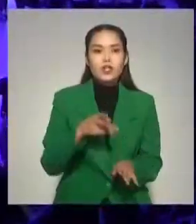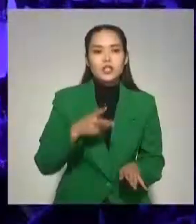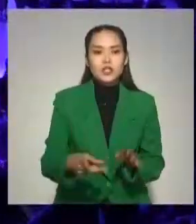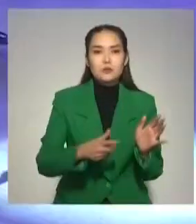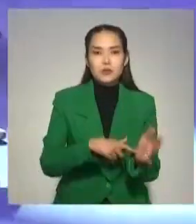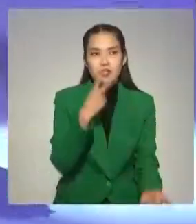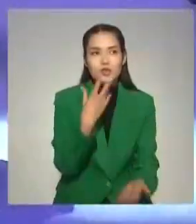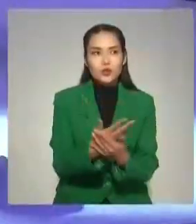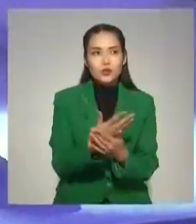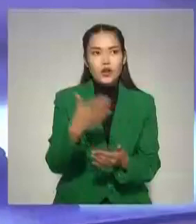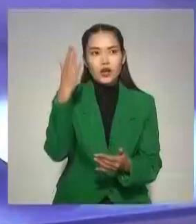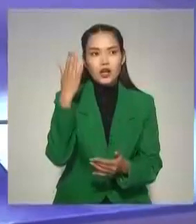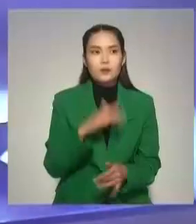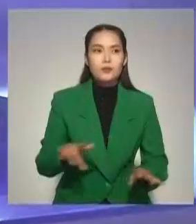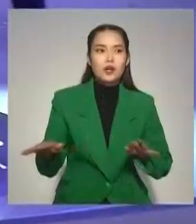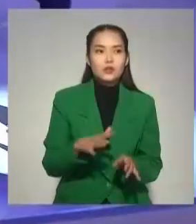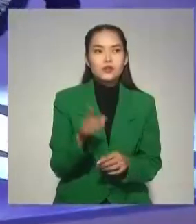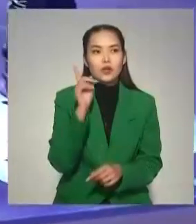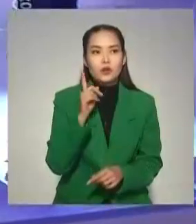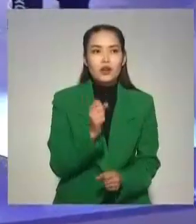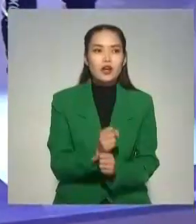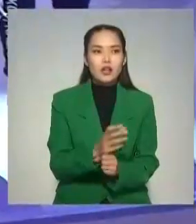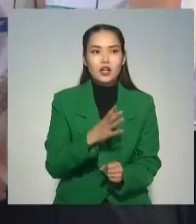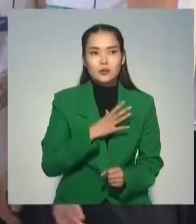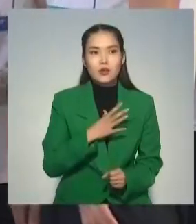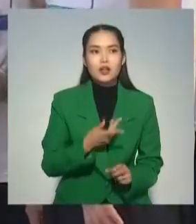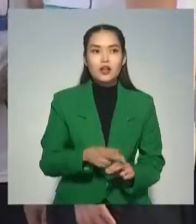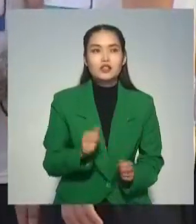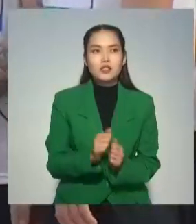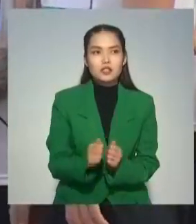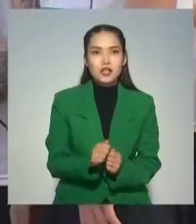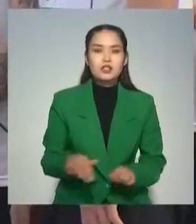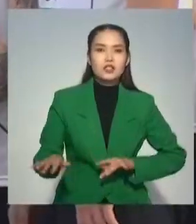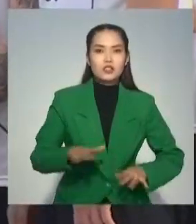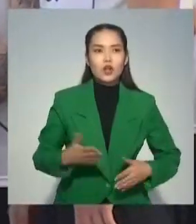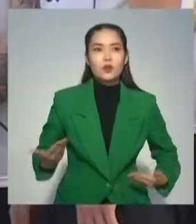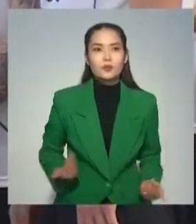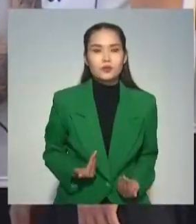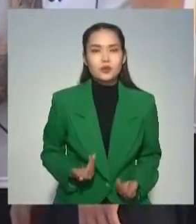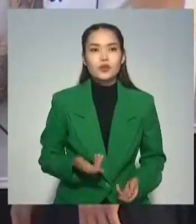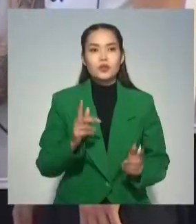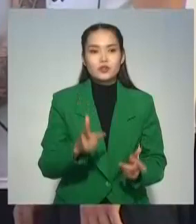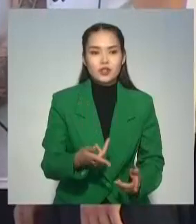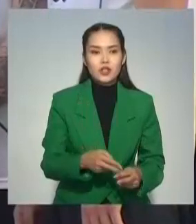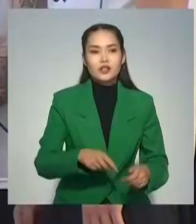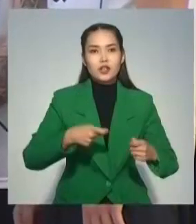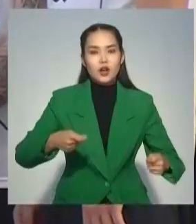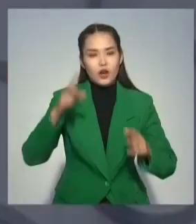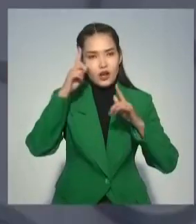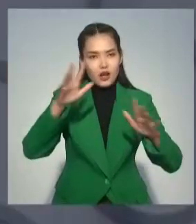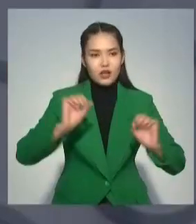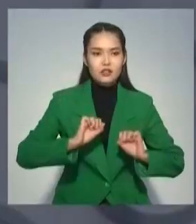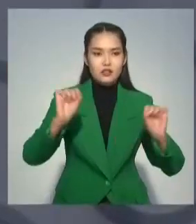жуық қатысушы белтемірге тартылу бойынша бақ сынады. Өңірлік іріктеу кезеңінде Тараз қаласының тұрғыны турникке 50 рет тартылып, рекорд